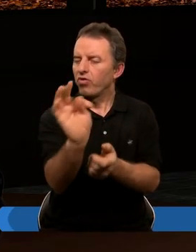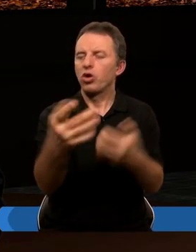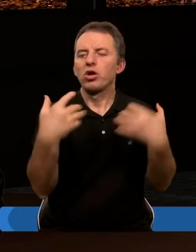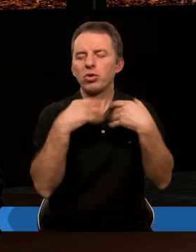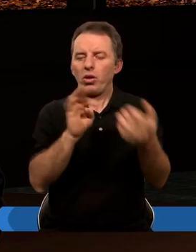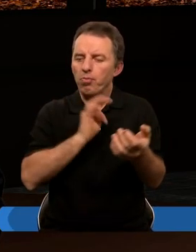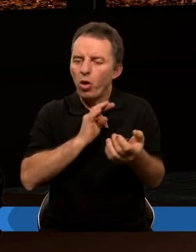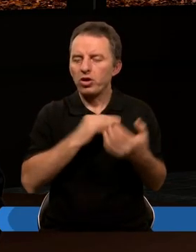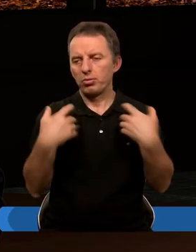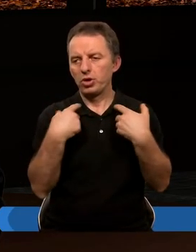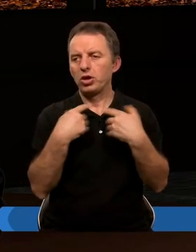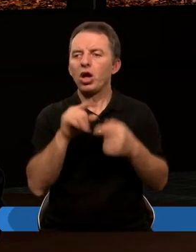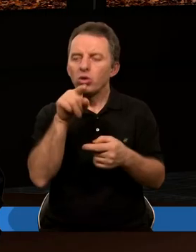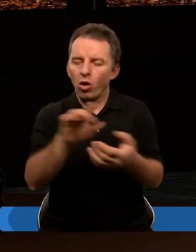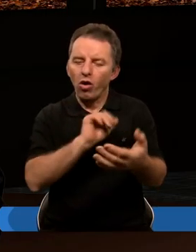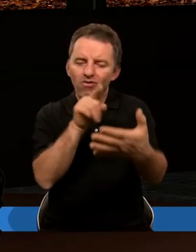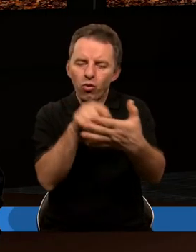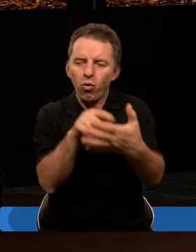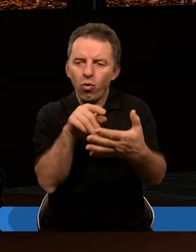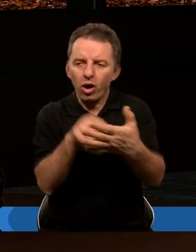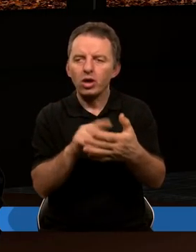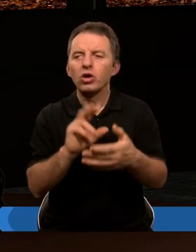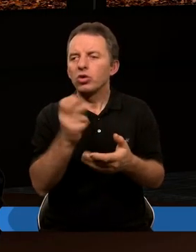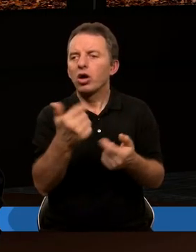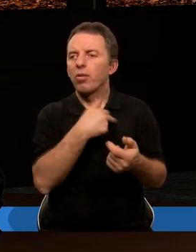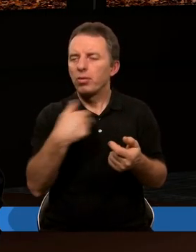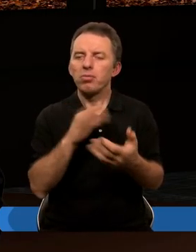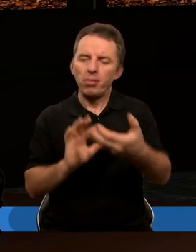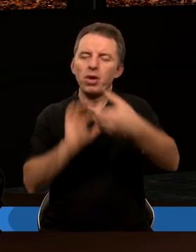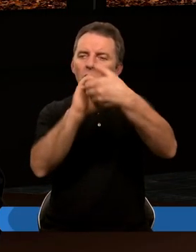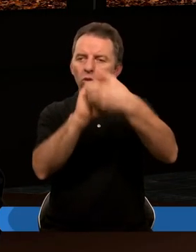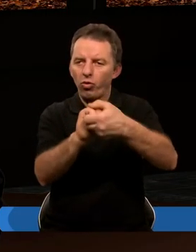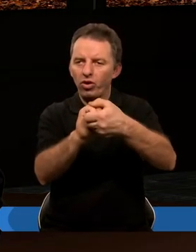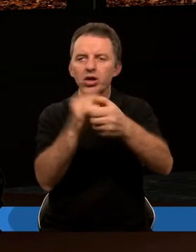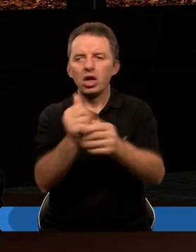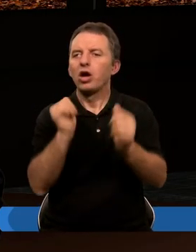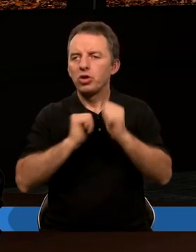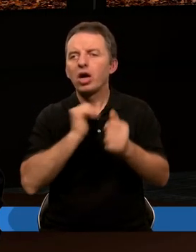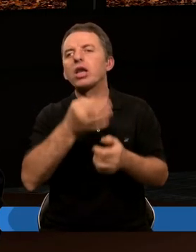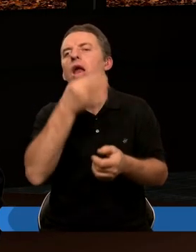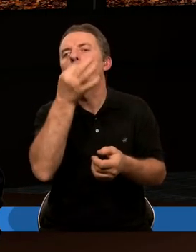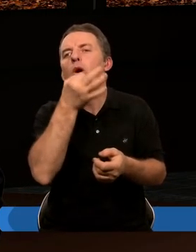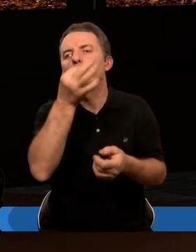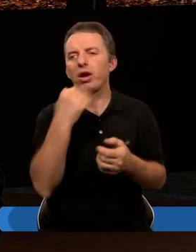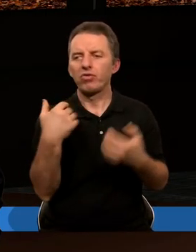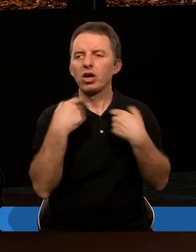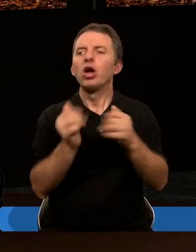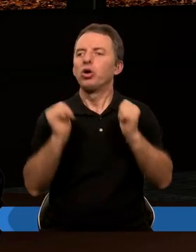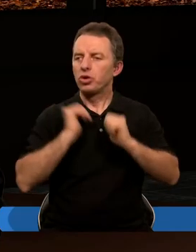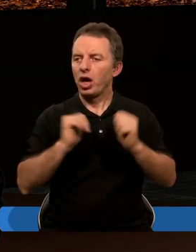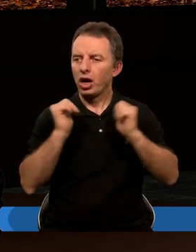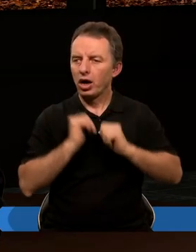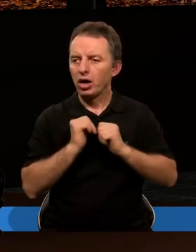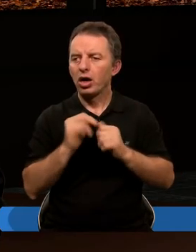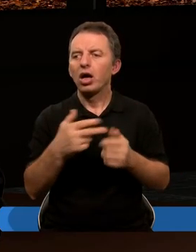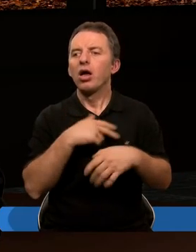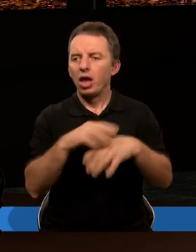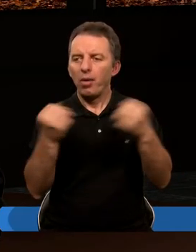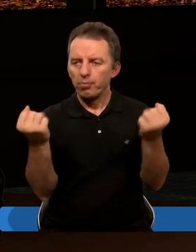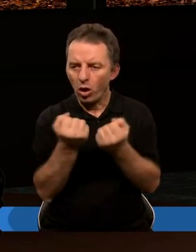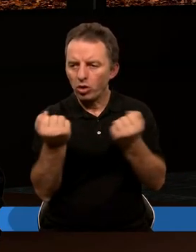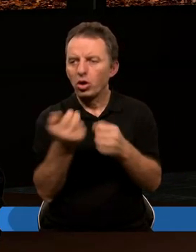życiu, w moim życiu. I to jest właśnie coś, czego my mamy się uchwycić. Nie czekać na korekty w życiu, tylko mamy czekać na właśnie